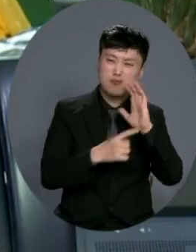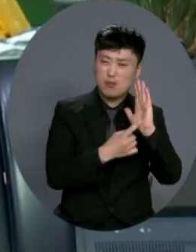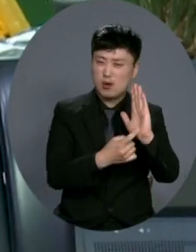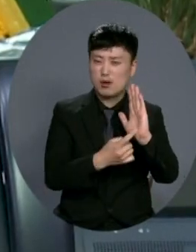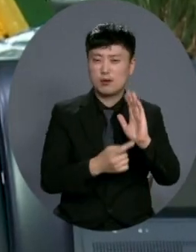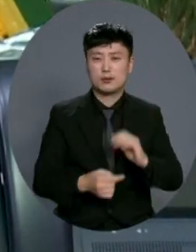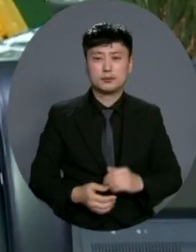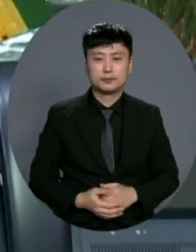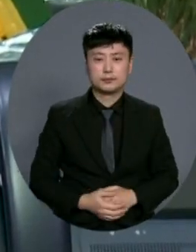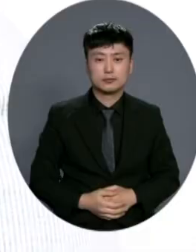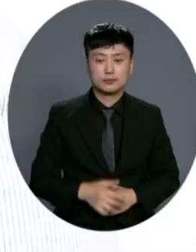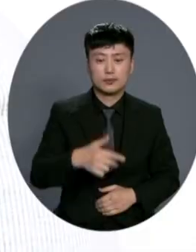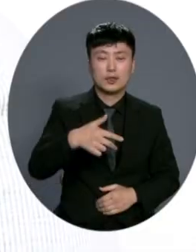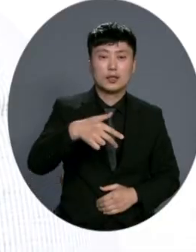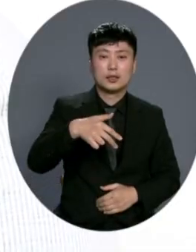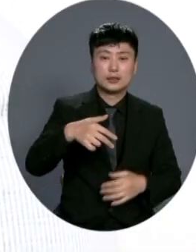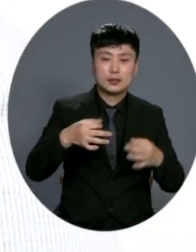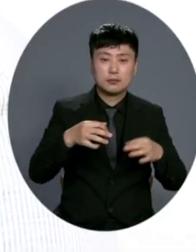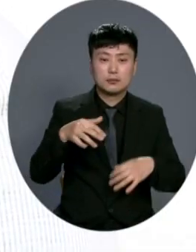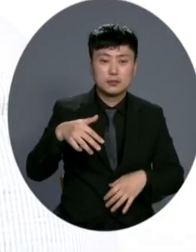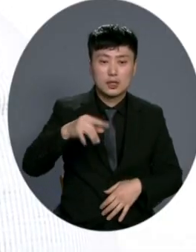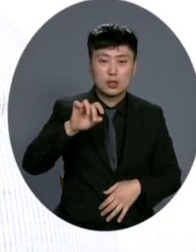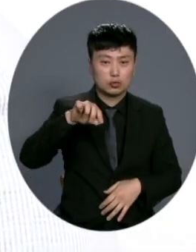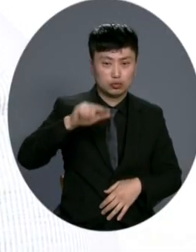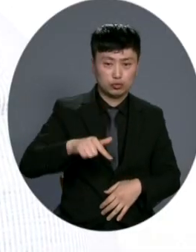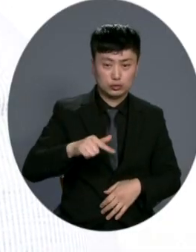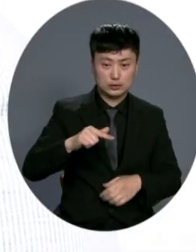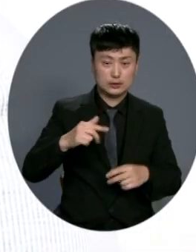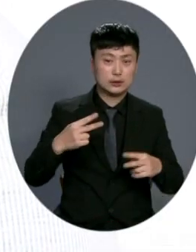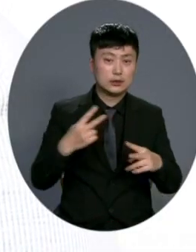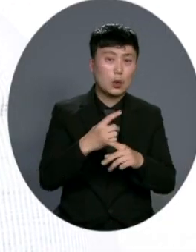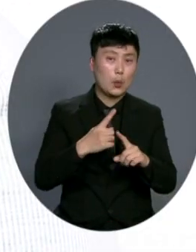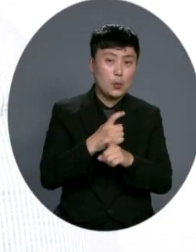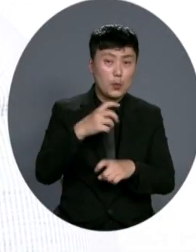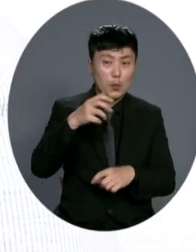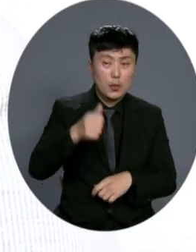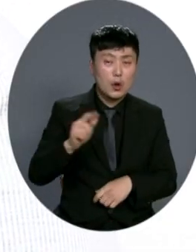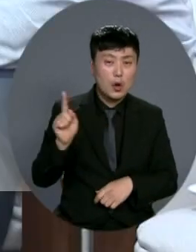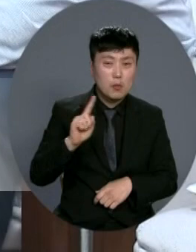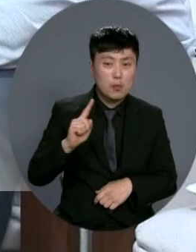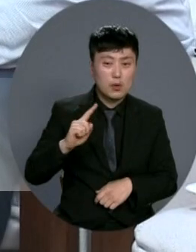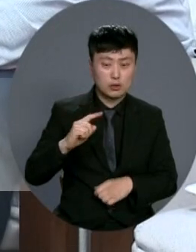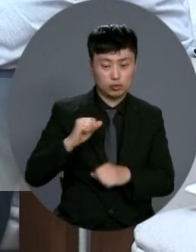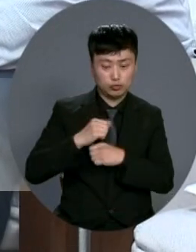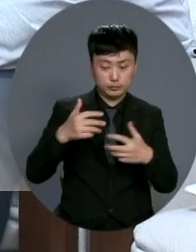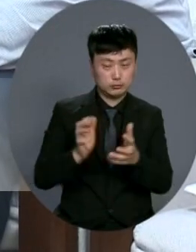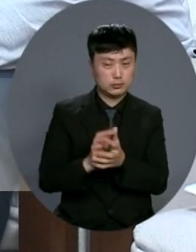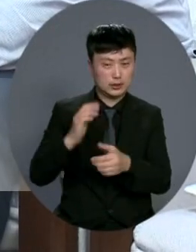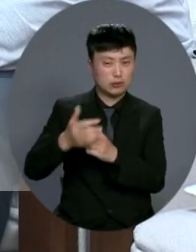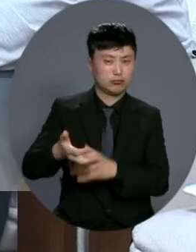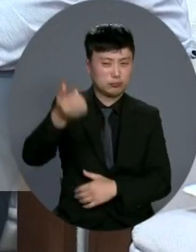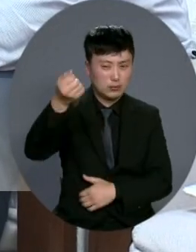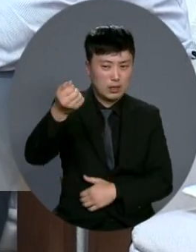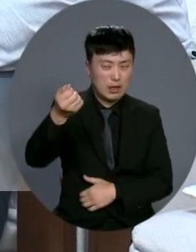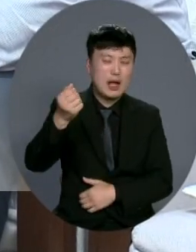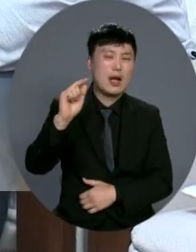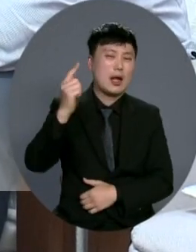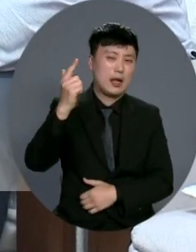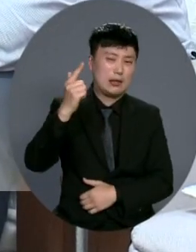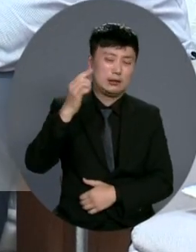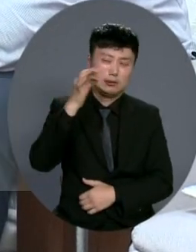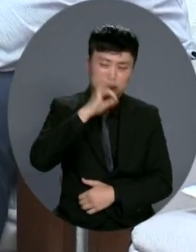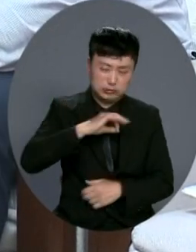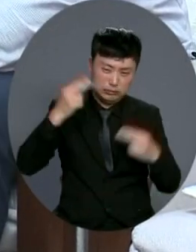있습니다. 김재욱 7곡 군수는 군부대는 대구시 소유가 아니라면서 정치적 지역 이기주의로 이루어져서는 안